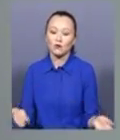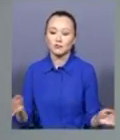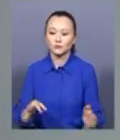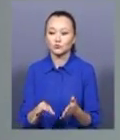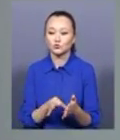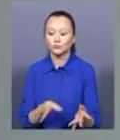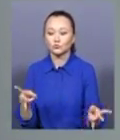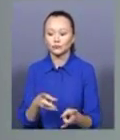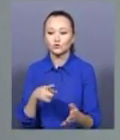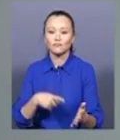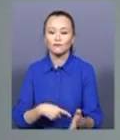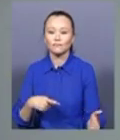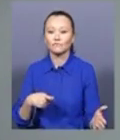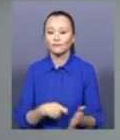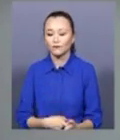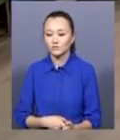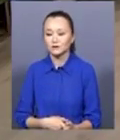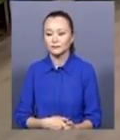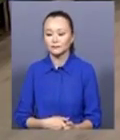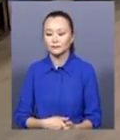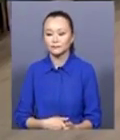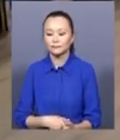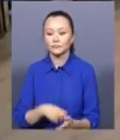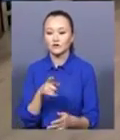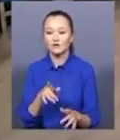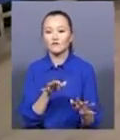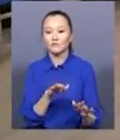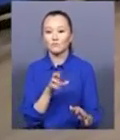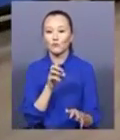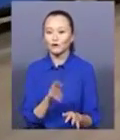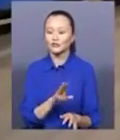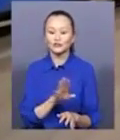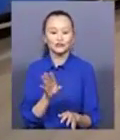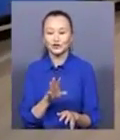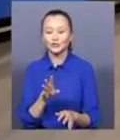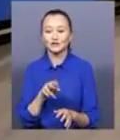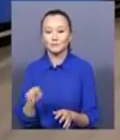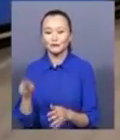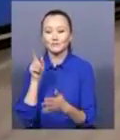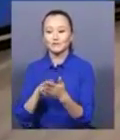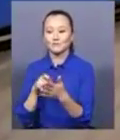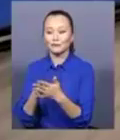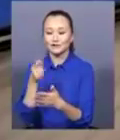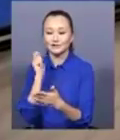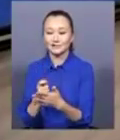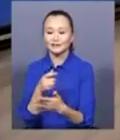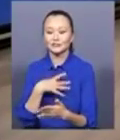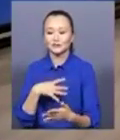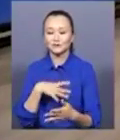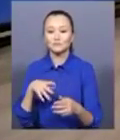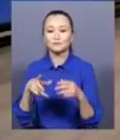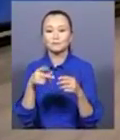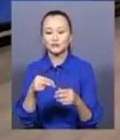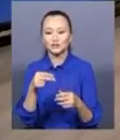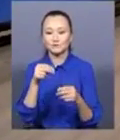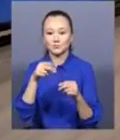срочно нужно забить гвоздь. Да, забить гвоздь. Она варила борщ, нет, пойду забью гвоздь. Для чего нам тут прищепка, я вижу? Да, я